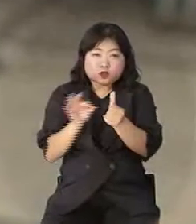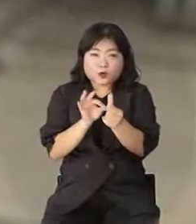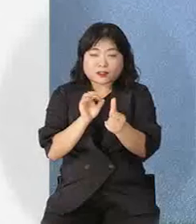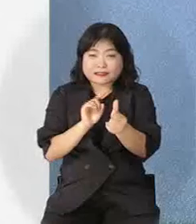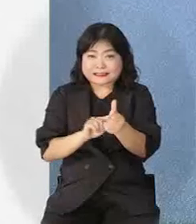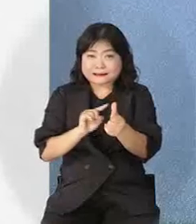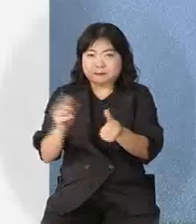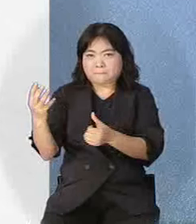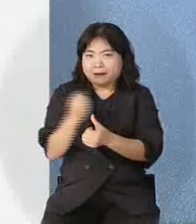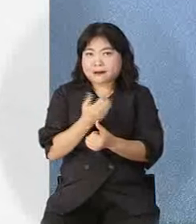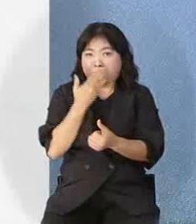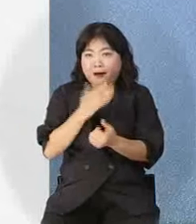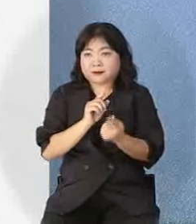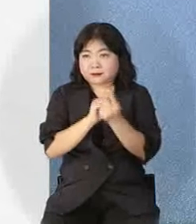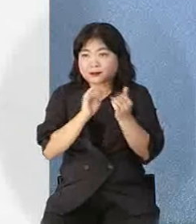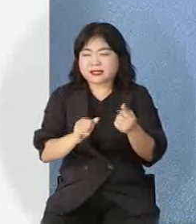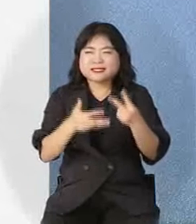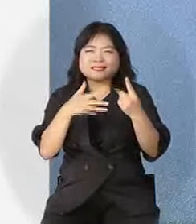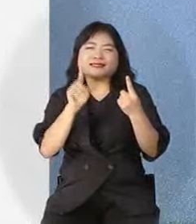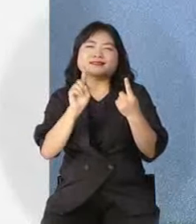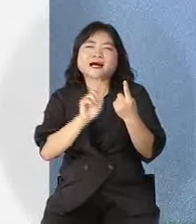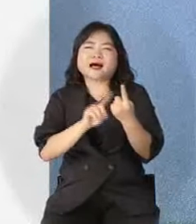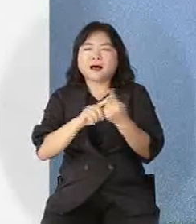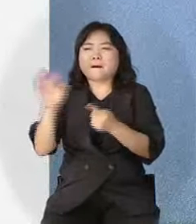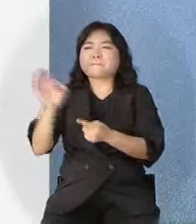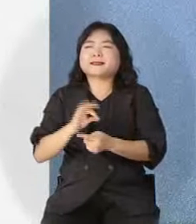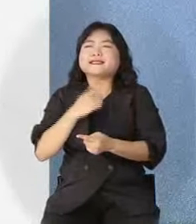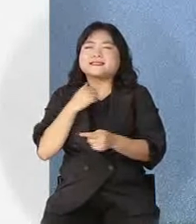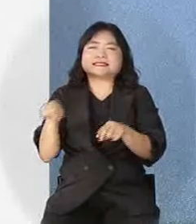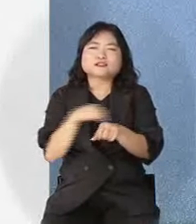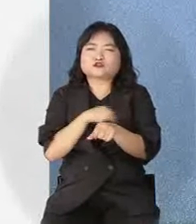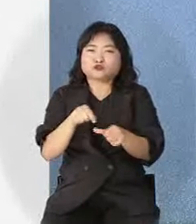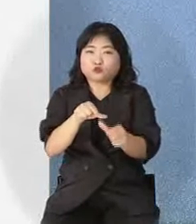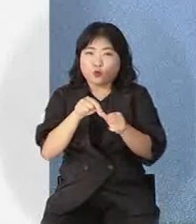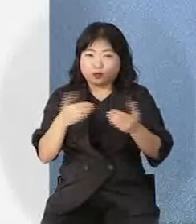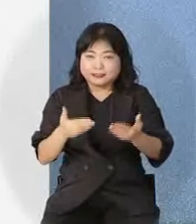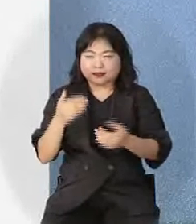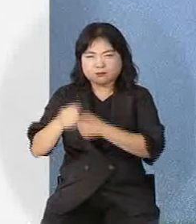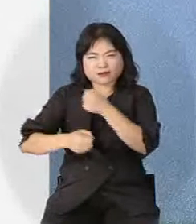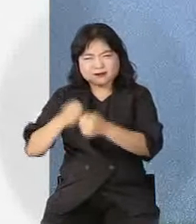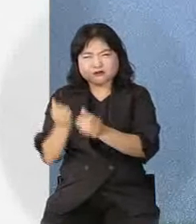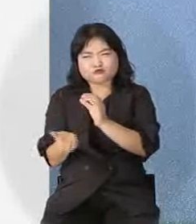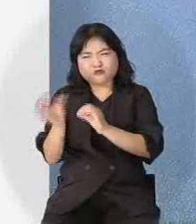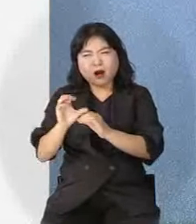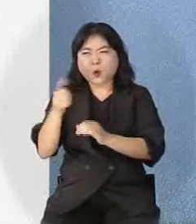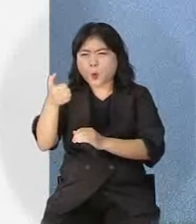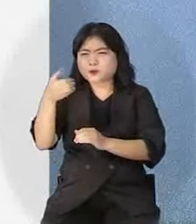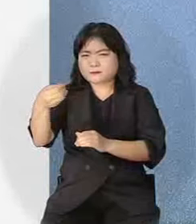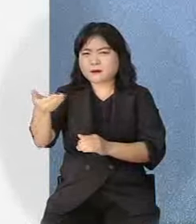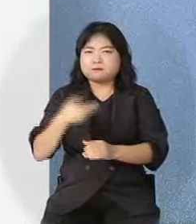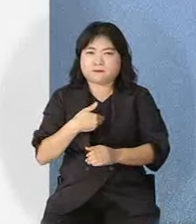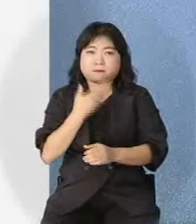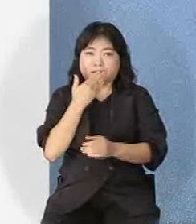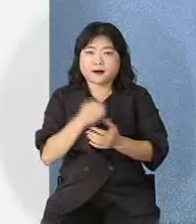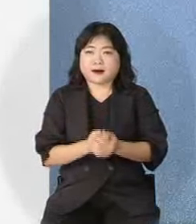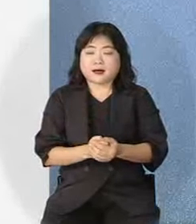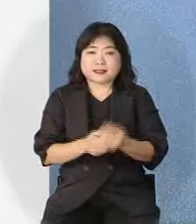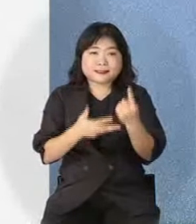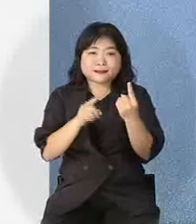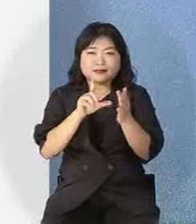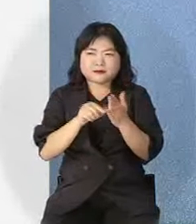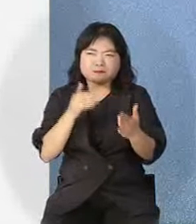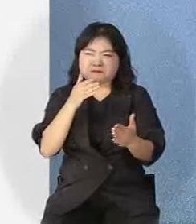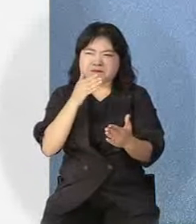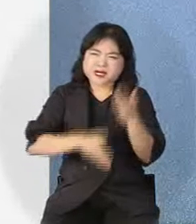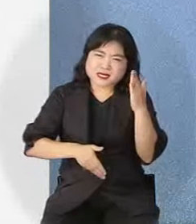가지입니다 1차 김득구 용 안정 지원금의 받았던 특수고용직 프리랜서 는 추가 50만 원을 받을 수 있고 1착 때